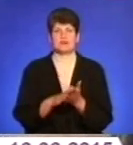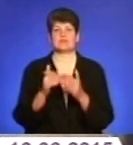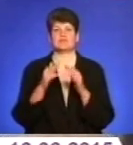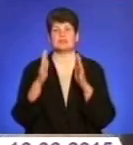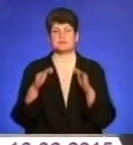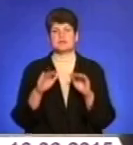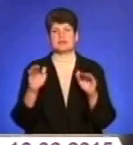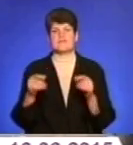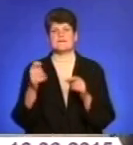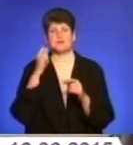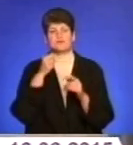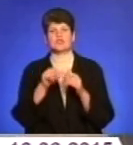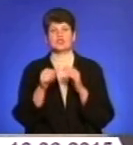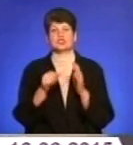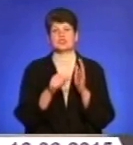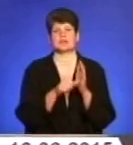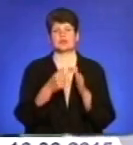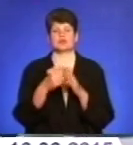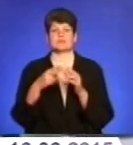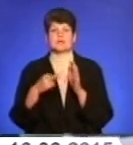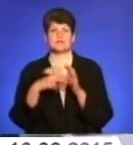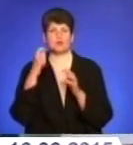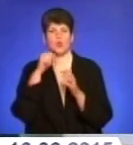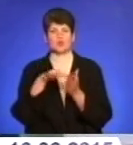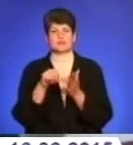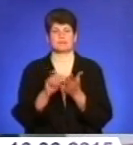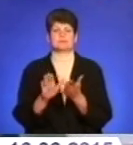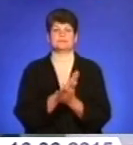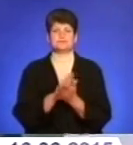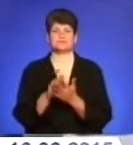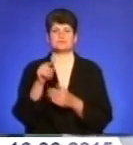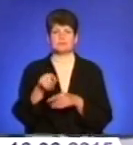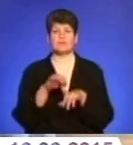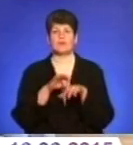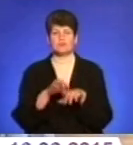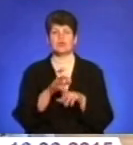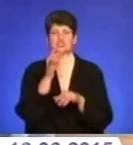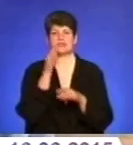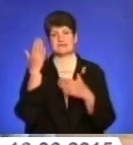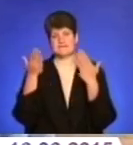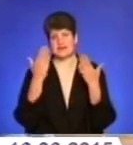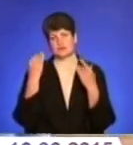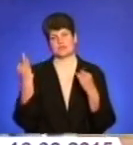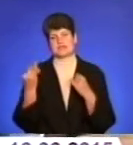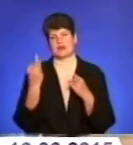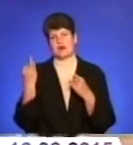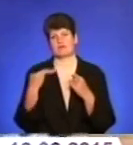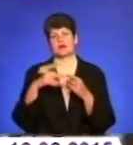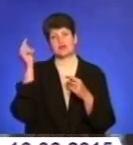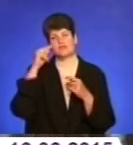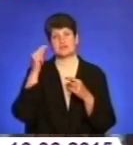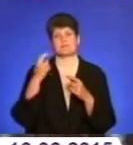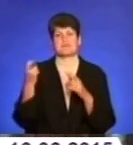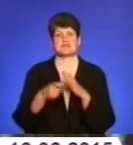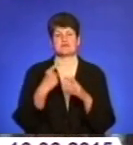дітей віком від 8 до 16 років. Участь безкоштовна. Тут вони проводитимуть час весело і цікаво. Навчать пізнавати